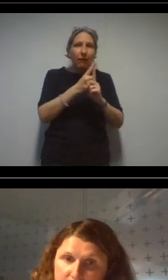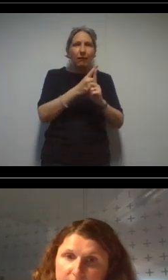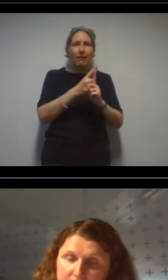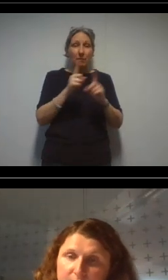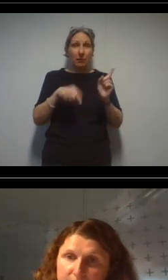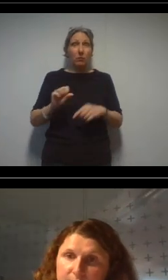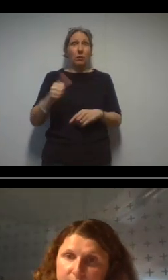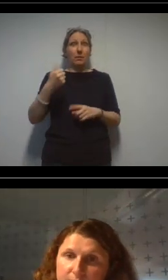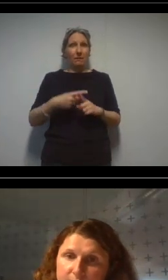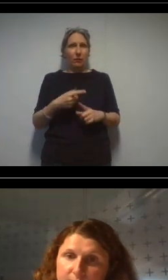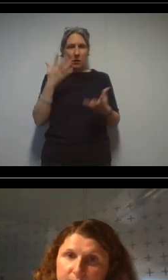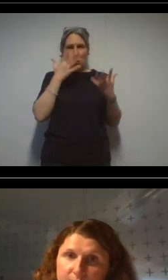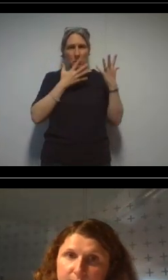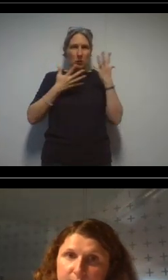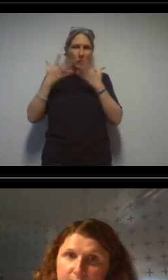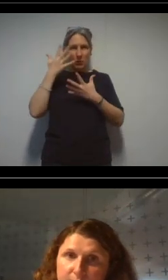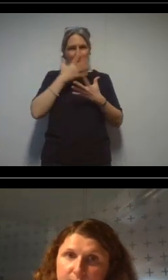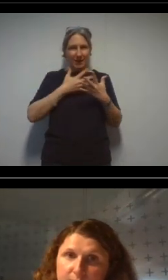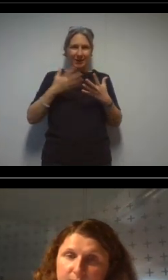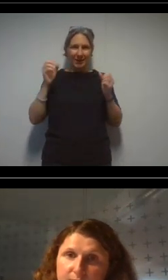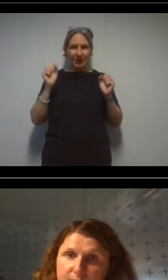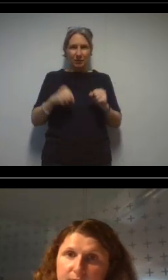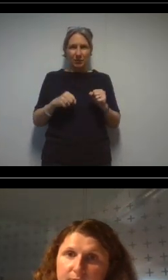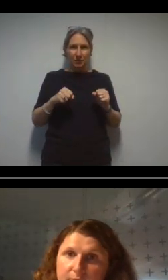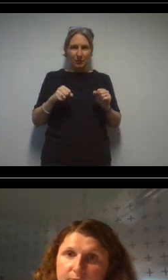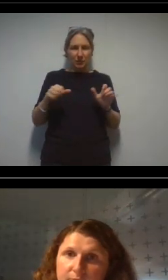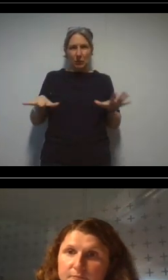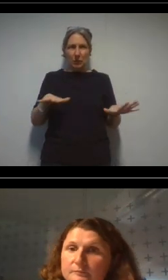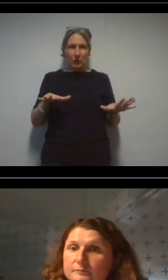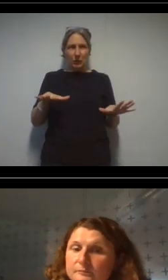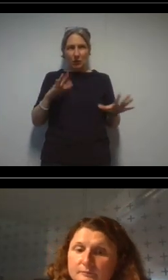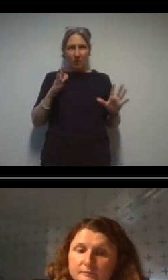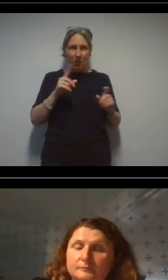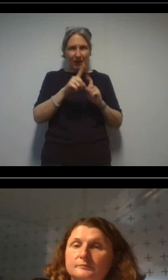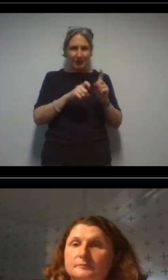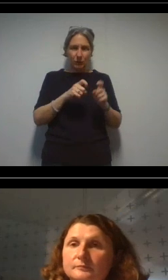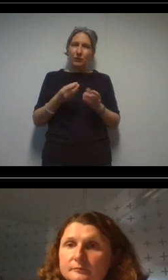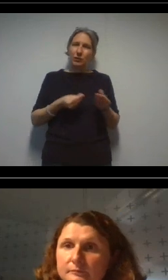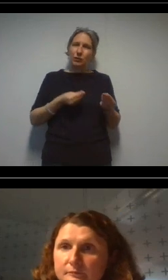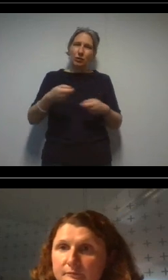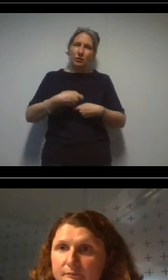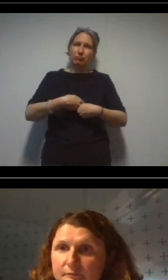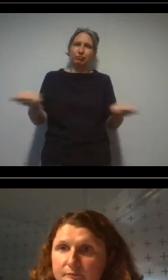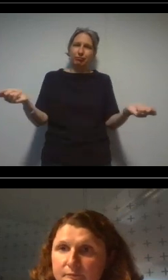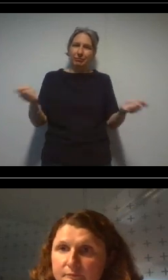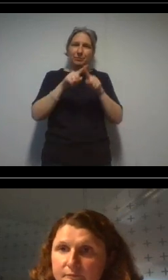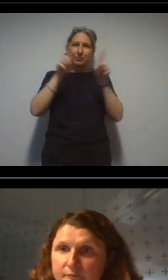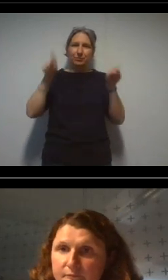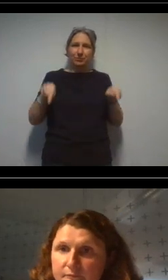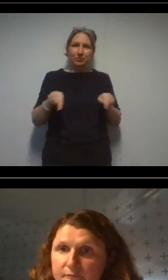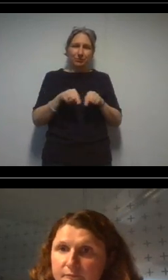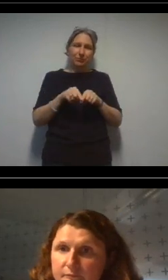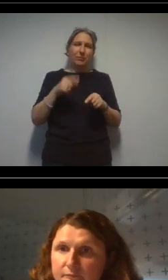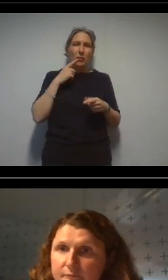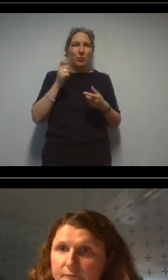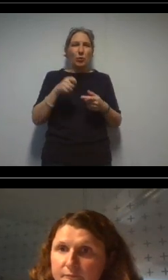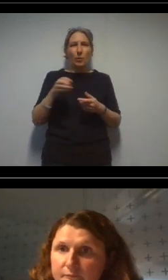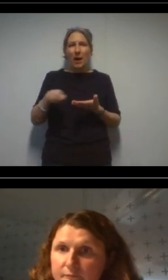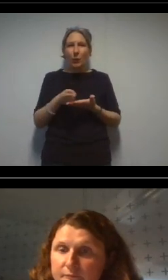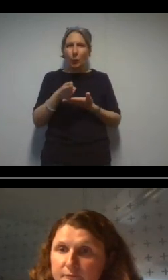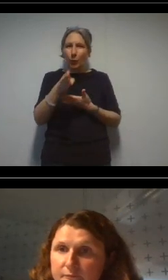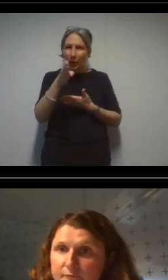ils peuvent être face à un salarié pour leur poser des questions. Et donc, à chacun de ces jeunes, on leur propose aussi un parcours. Là, on l'avait